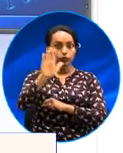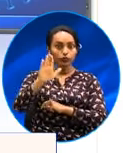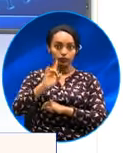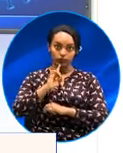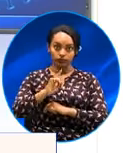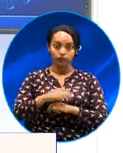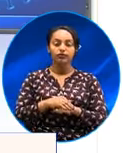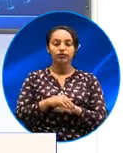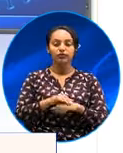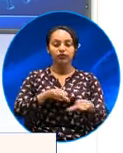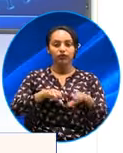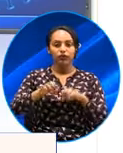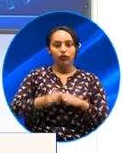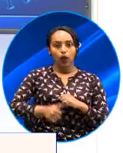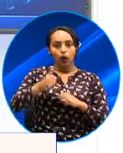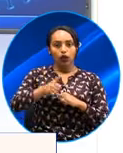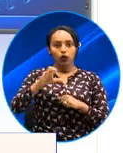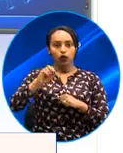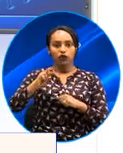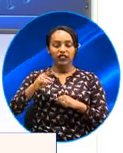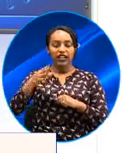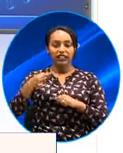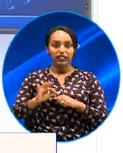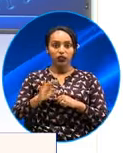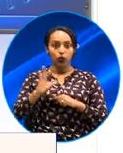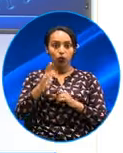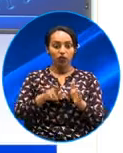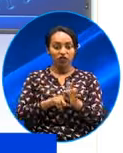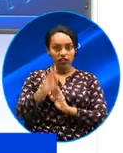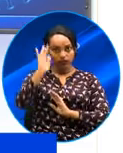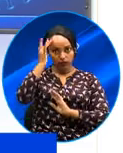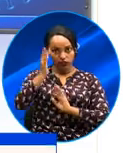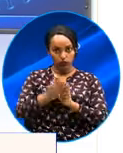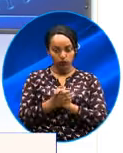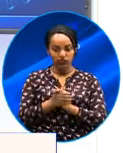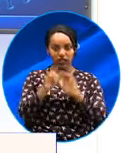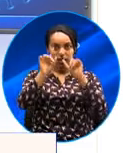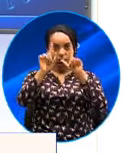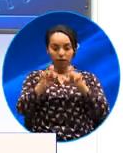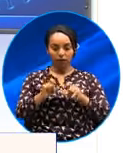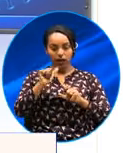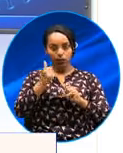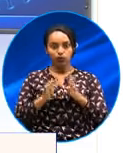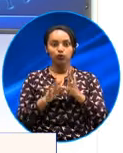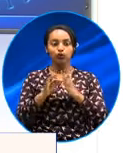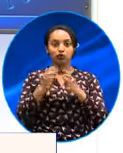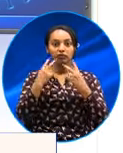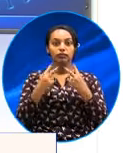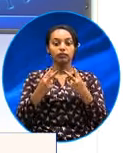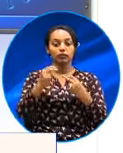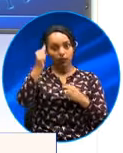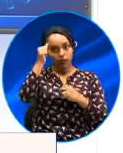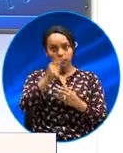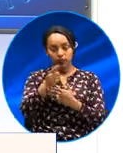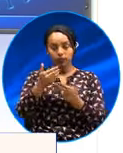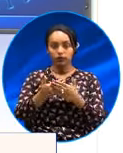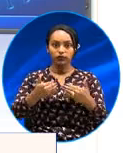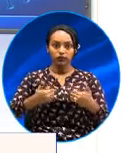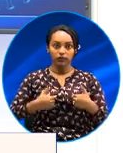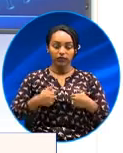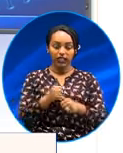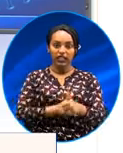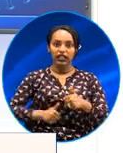ለት ማለት ነው የተደረጉ ዋና ዋና የኮቪድ-19 የኮሮና ቫይረስ ወረርሽኝ የምርመራና ሌሎች አሃዞችን በተመለከተ ወደ እናንተ